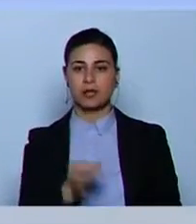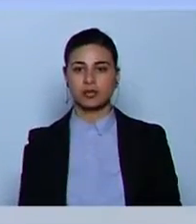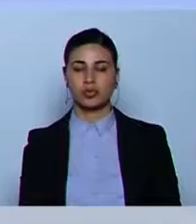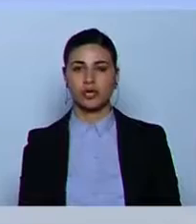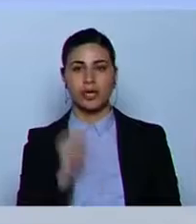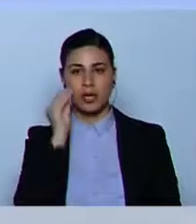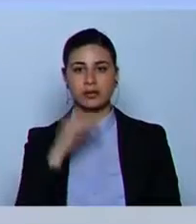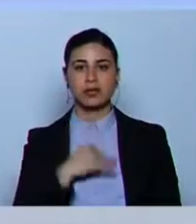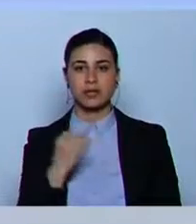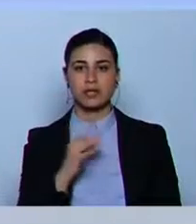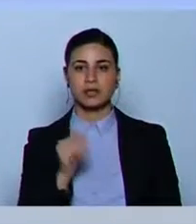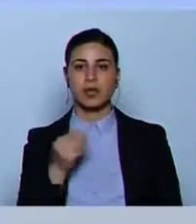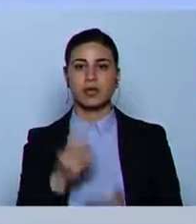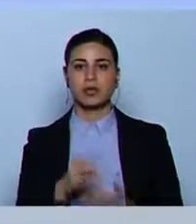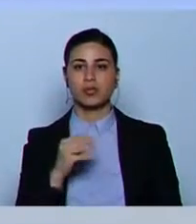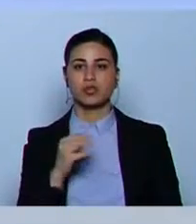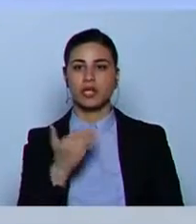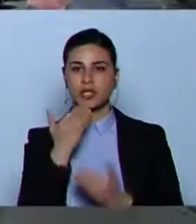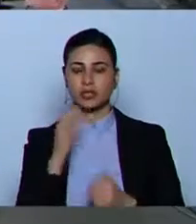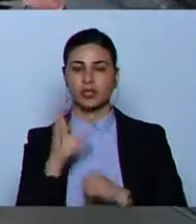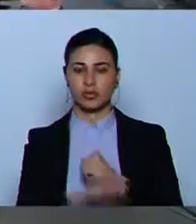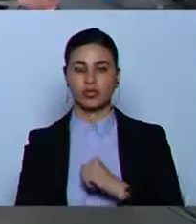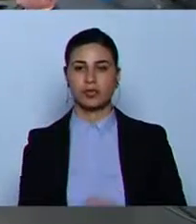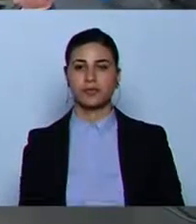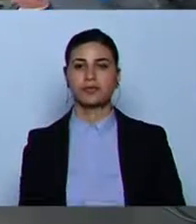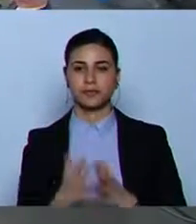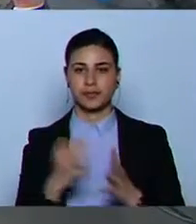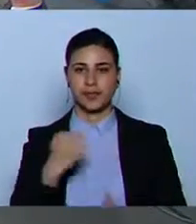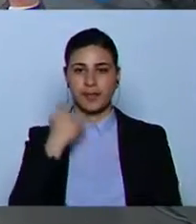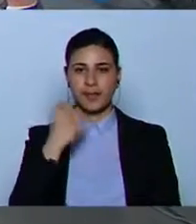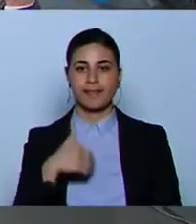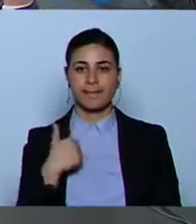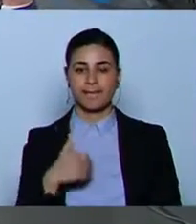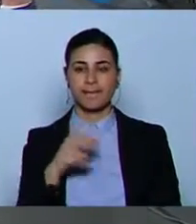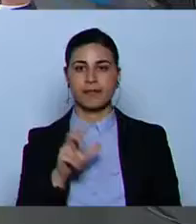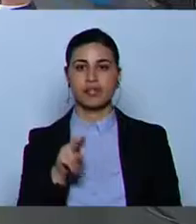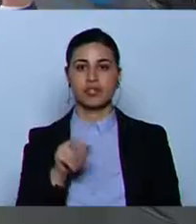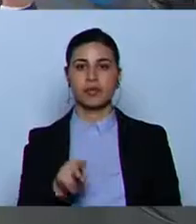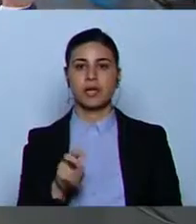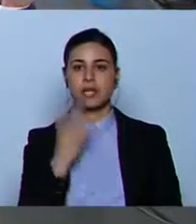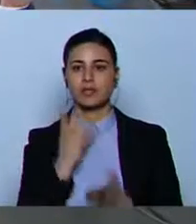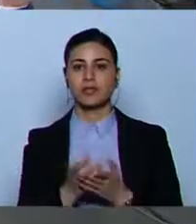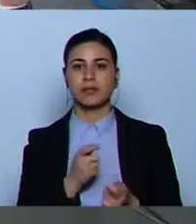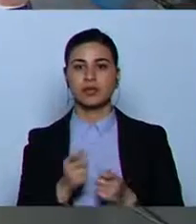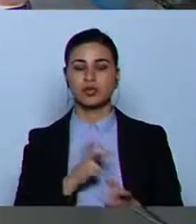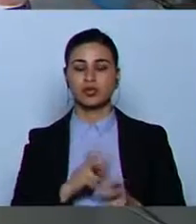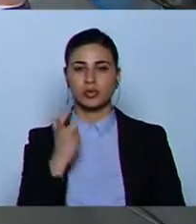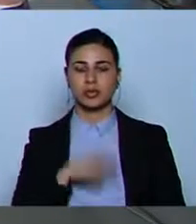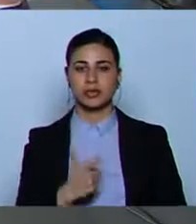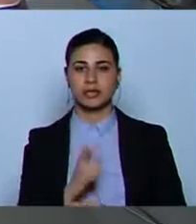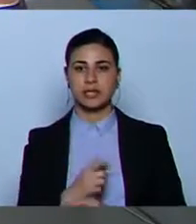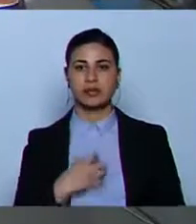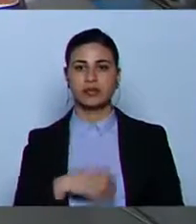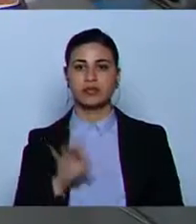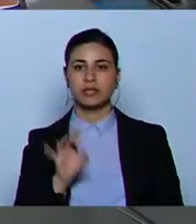სტუდენტების მოსაზრება მაინტერესებს და ბატონ მიშასთან ბოლო კითხვა. ძალიან დიდი მადლობა მოწვევისთვის, მოგესალმებით ჯიპას ადგილობრივი თვითმართველობის სტუდენტი, ძალიან მნიშვნელოვანი